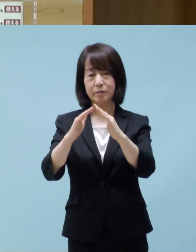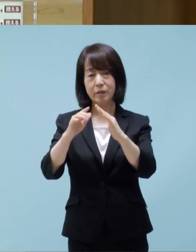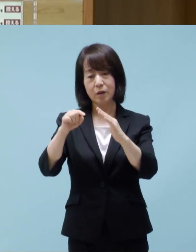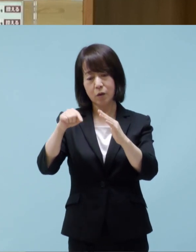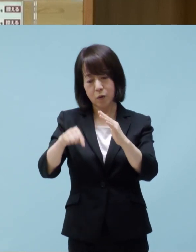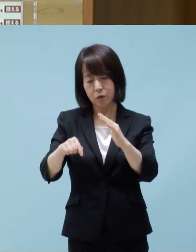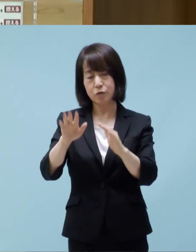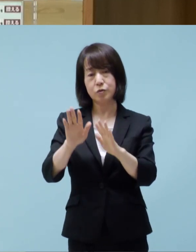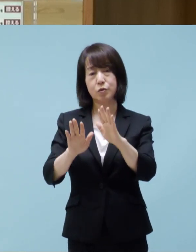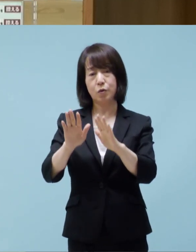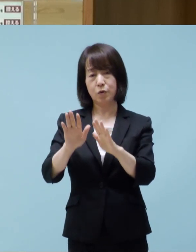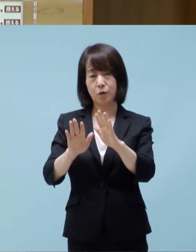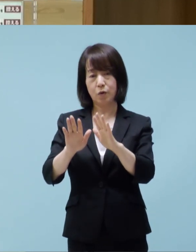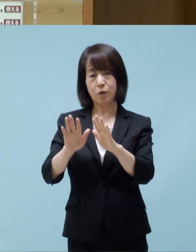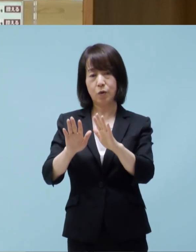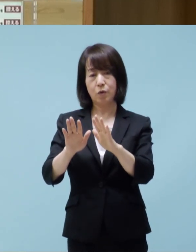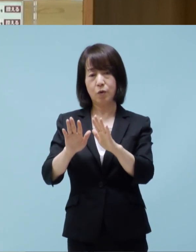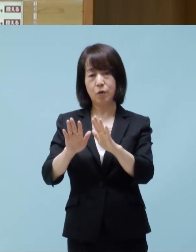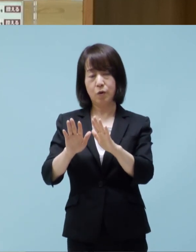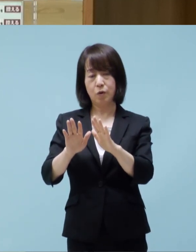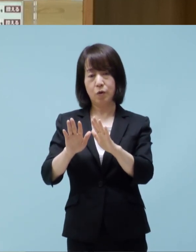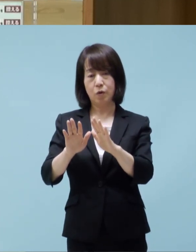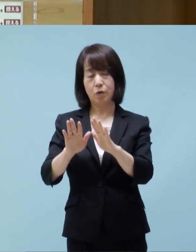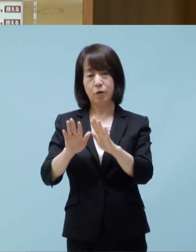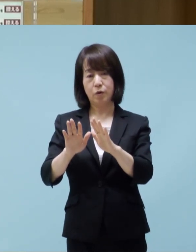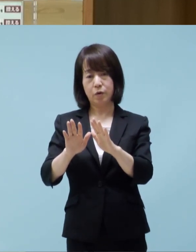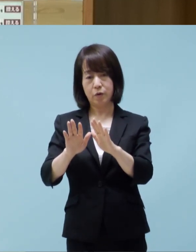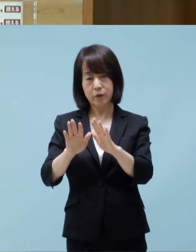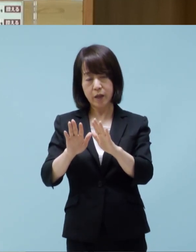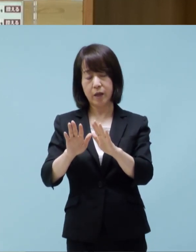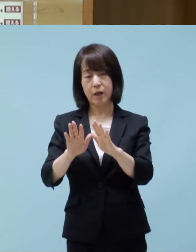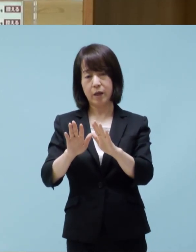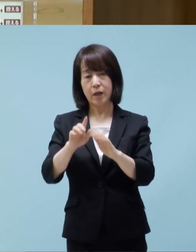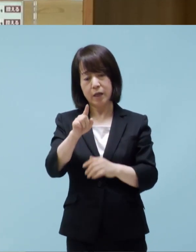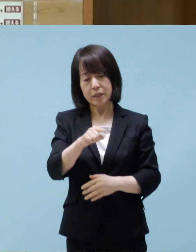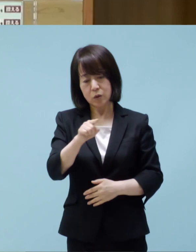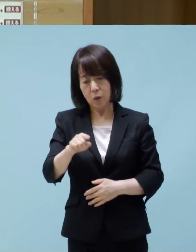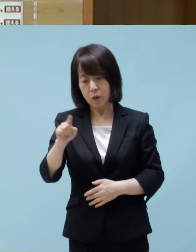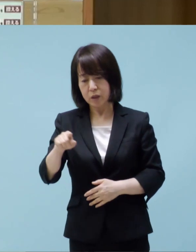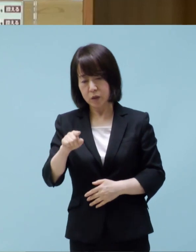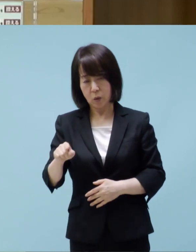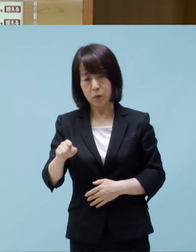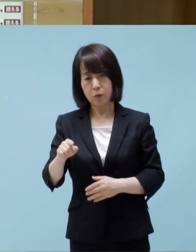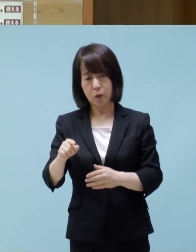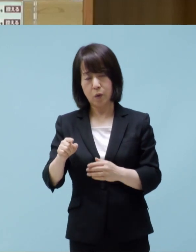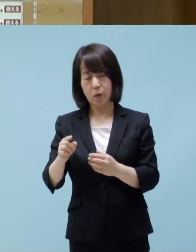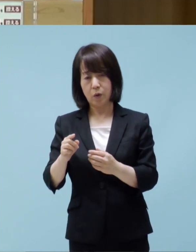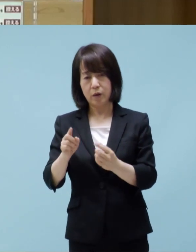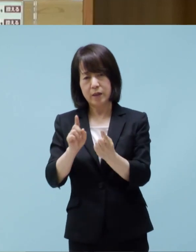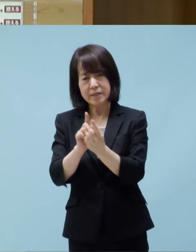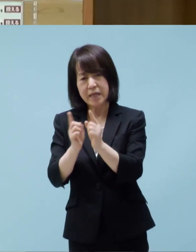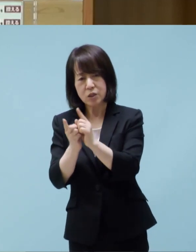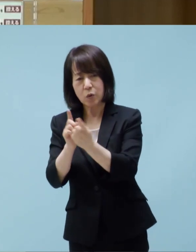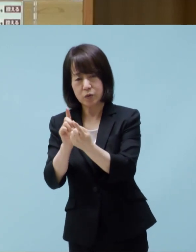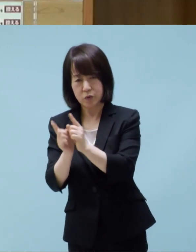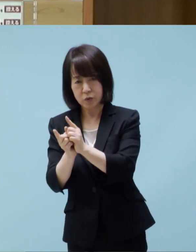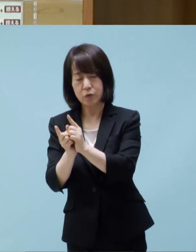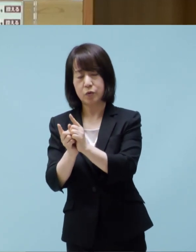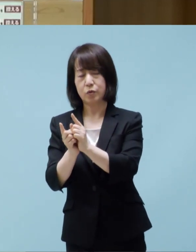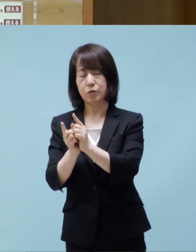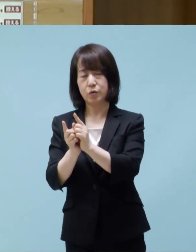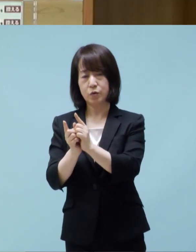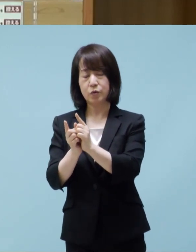状況の中でやはり起きる人と人との接触であったり、またそこで行われる、まあ、そうい